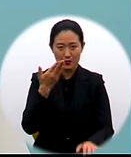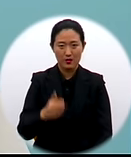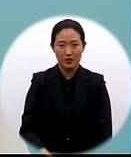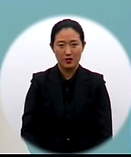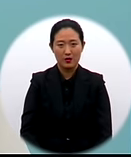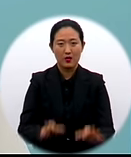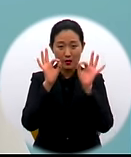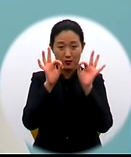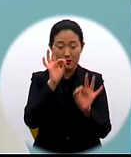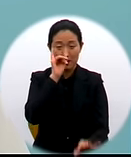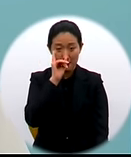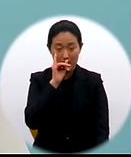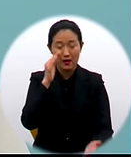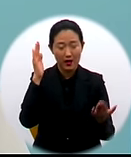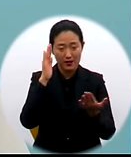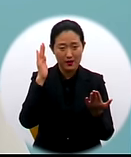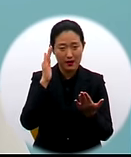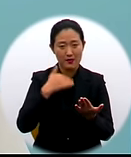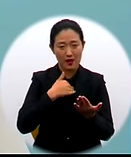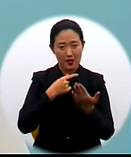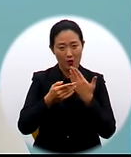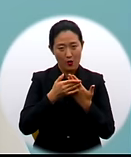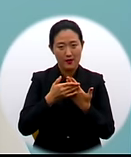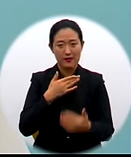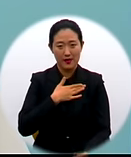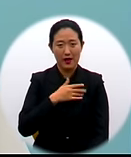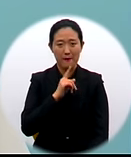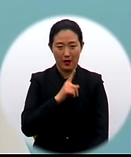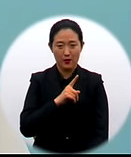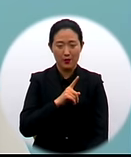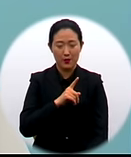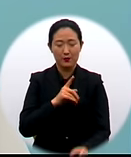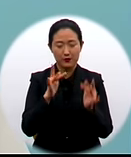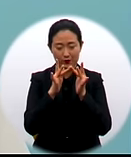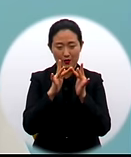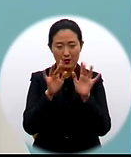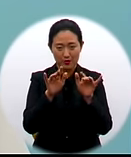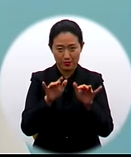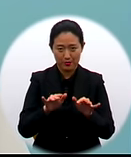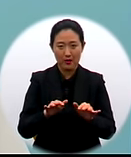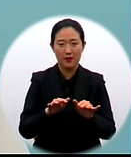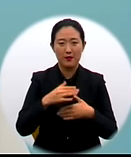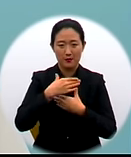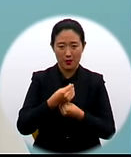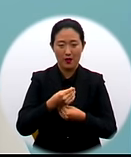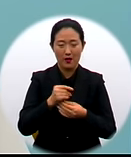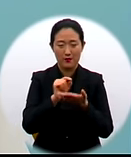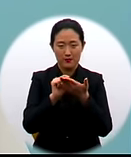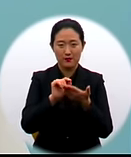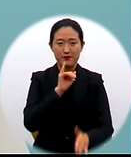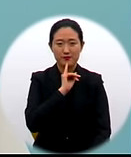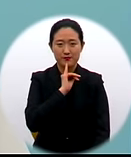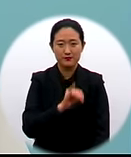추천드려요. 만약에 혹시 그걸 보고 있는 수험생이 있다면 그냥 본인의 경험을 자기 용어로 뭐 인터넷 용어를 막 써도 상관없어요. 그냥